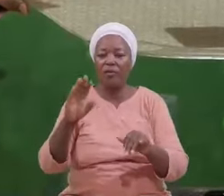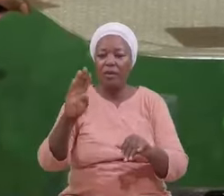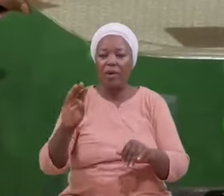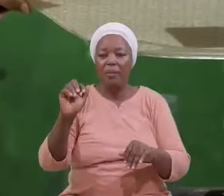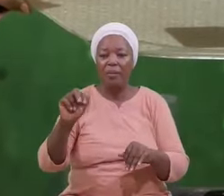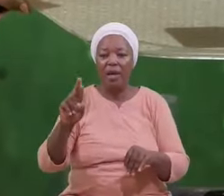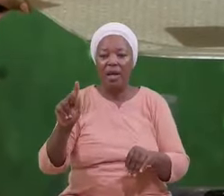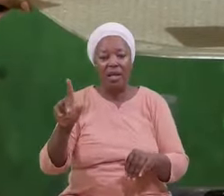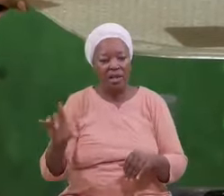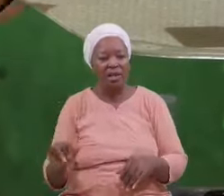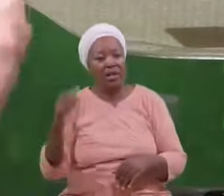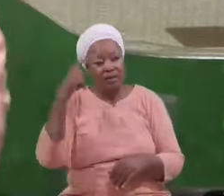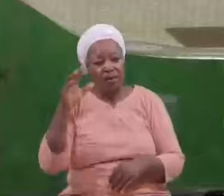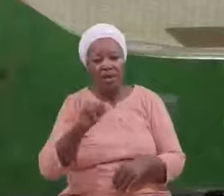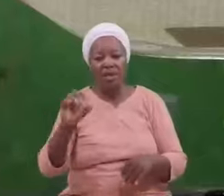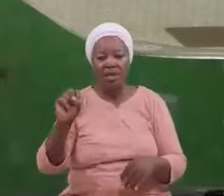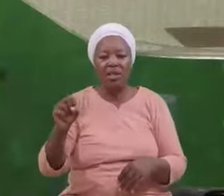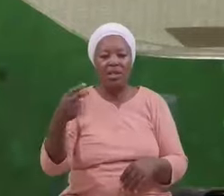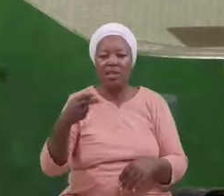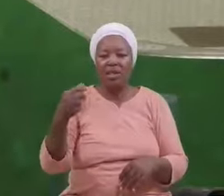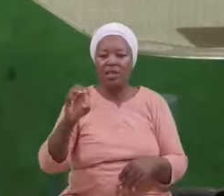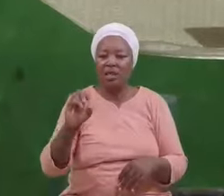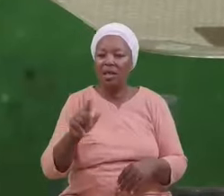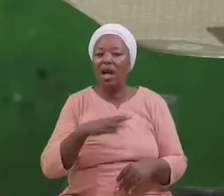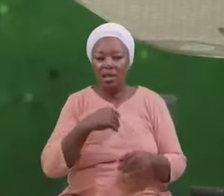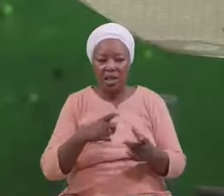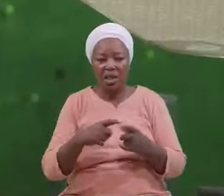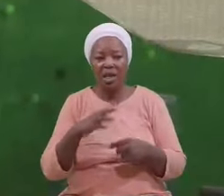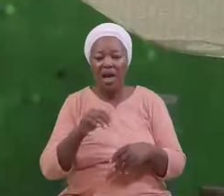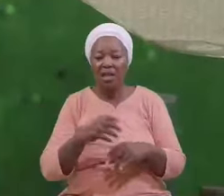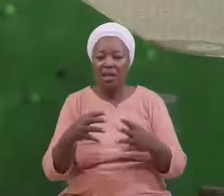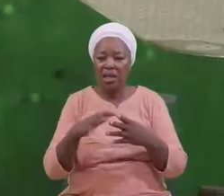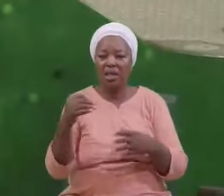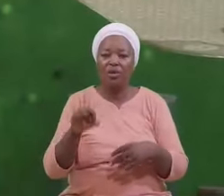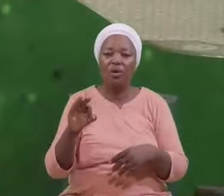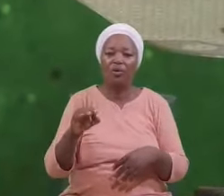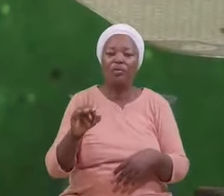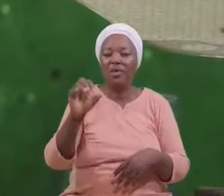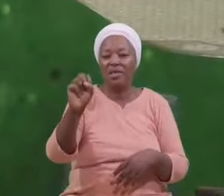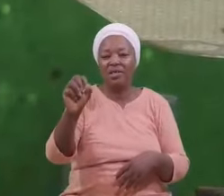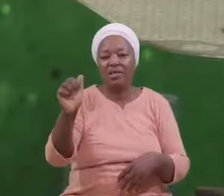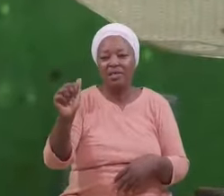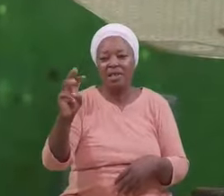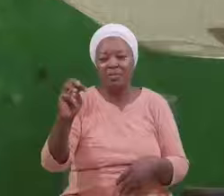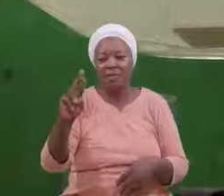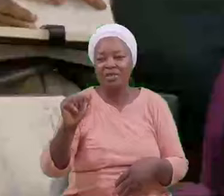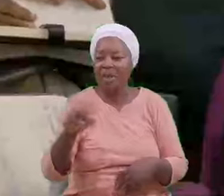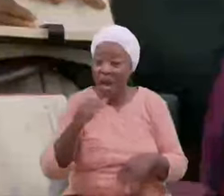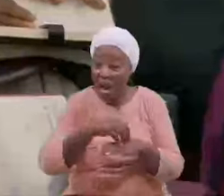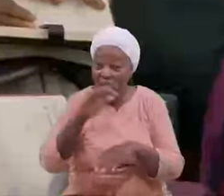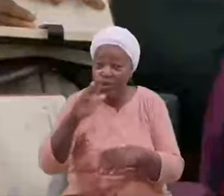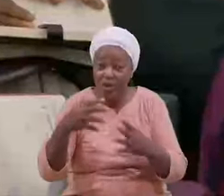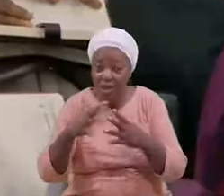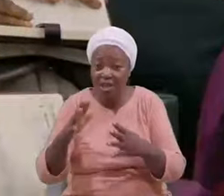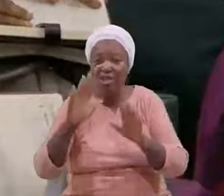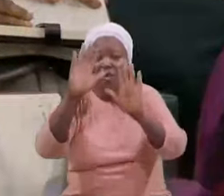la porte de Samarie. À votre porte, le miracle. À votre porte,